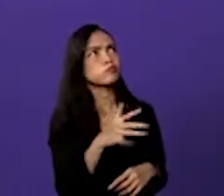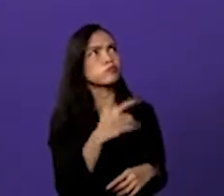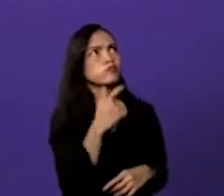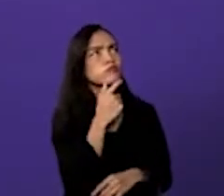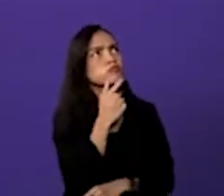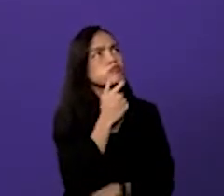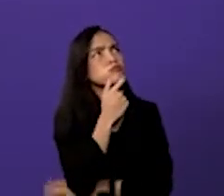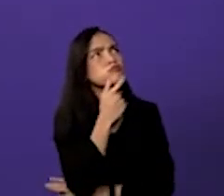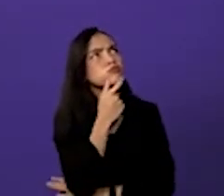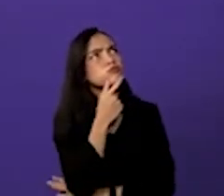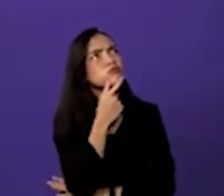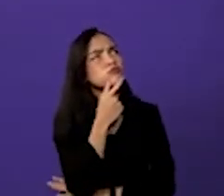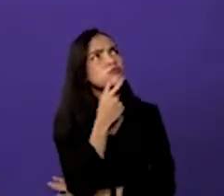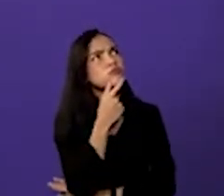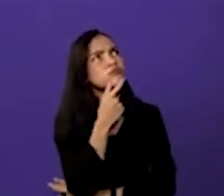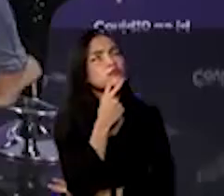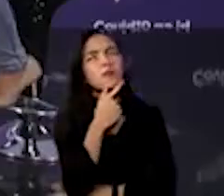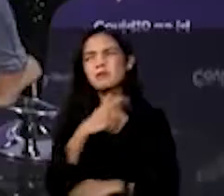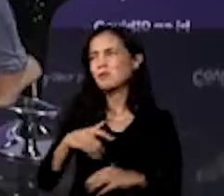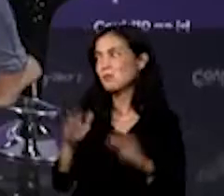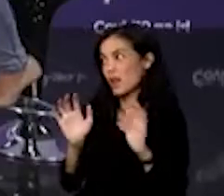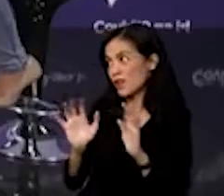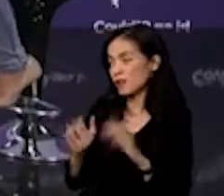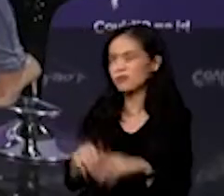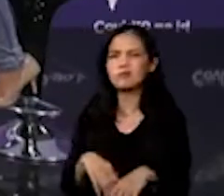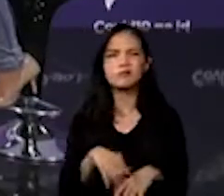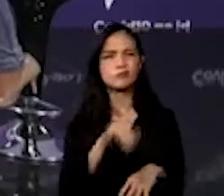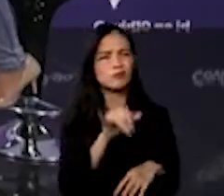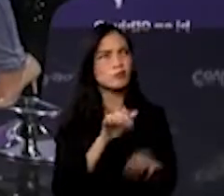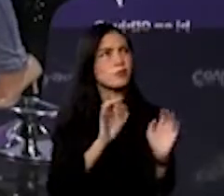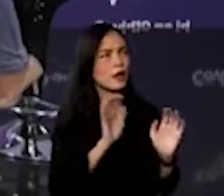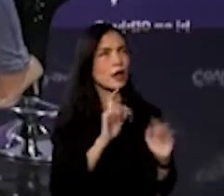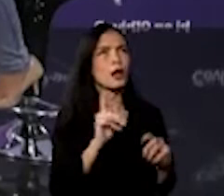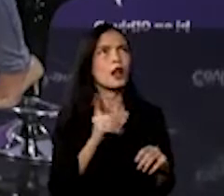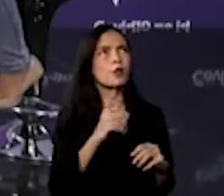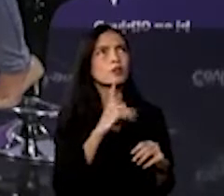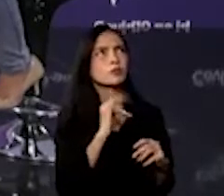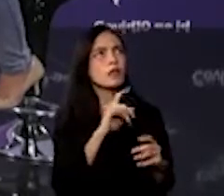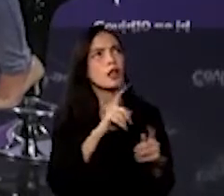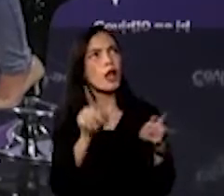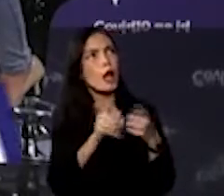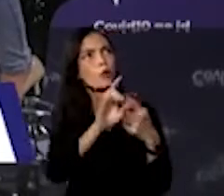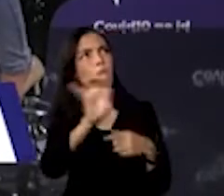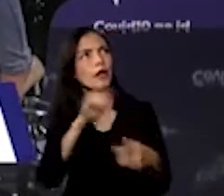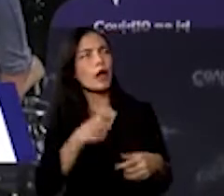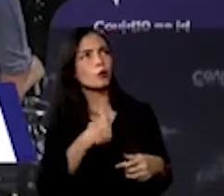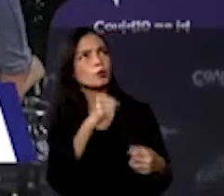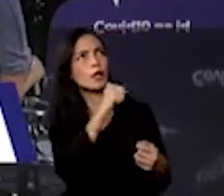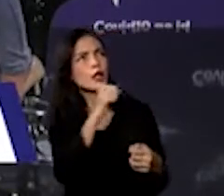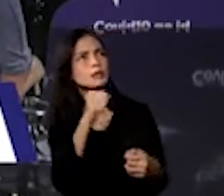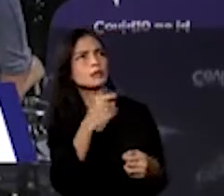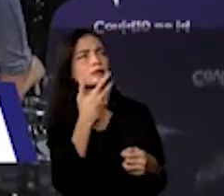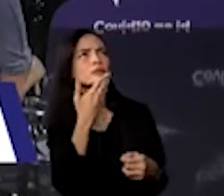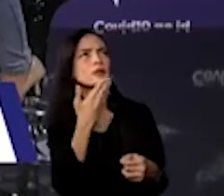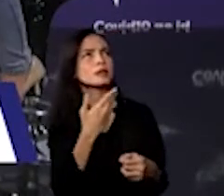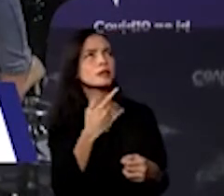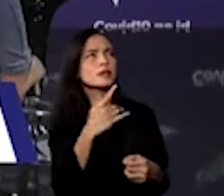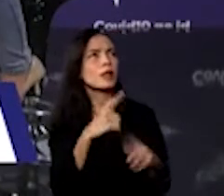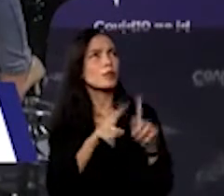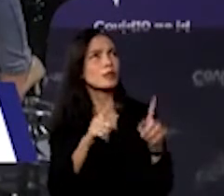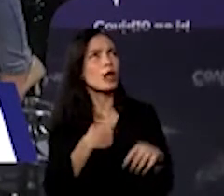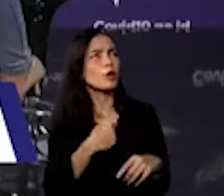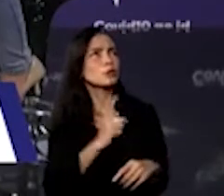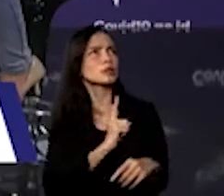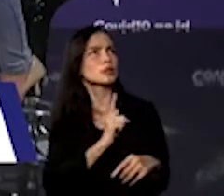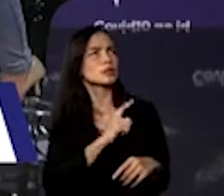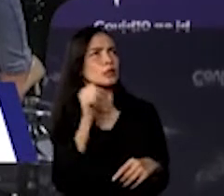mm banyak banyak sih udah kalau untuk cover lagunya sih juga udah banyak ya cuman kalau untuk single-single yang saya udah sudahah dirilis tuh ada